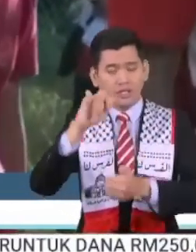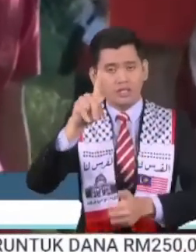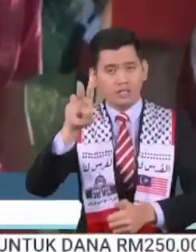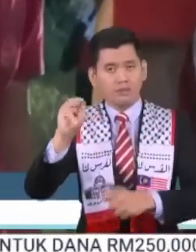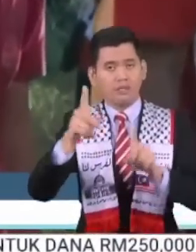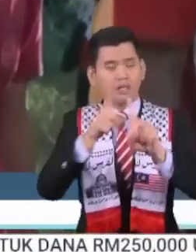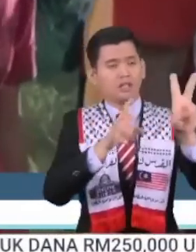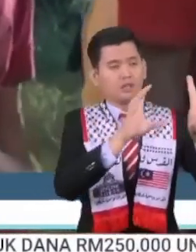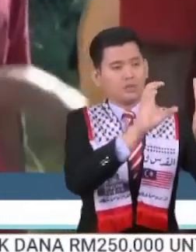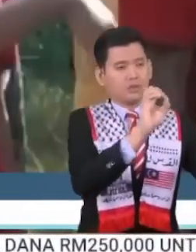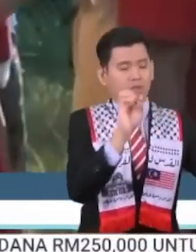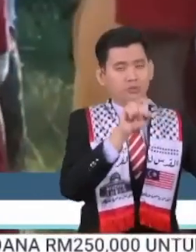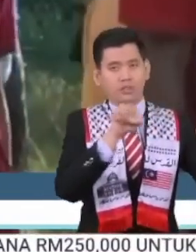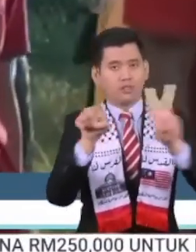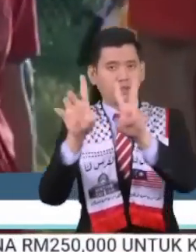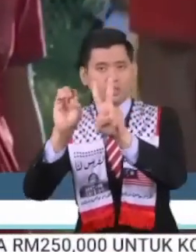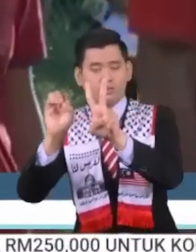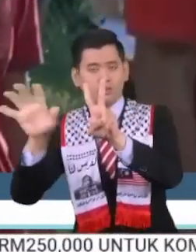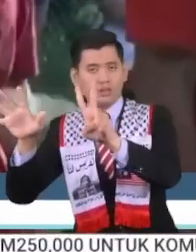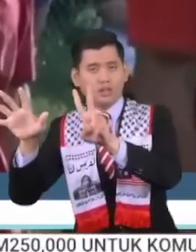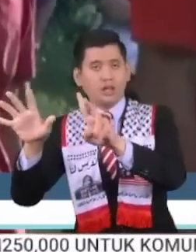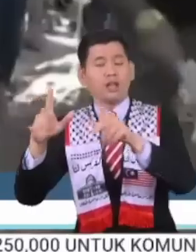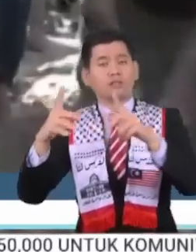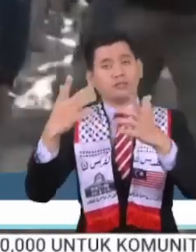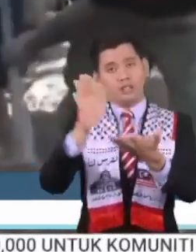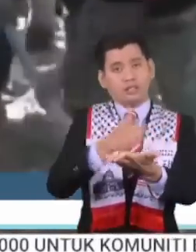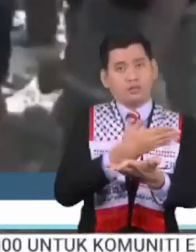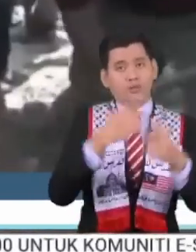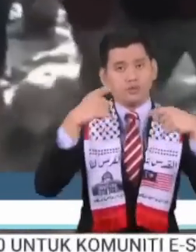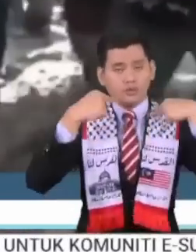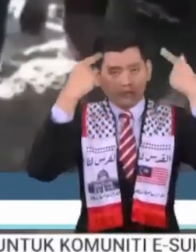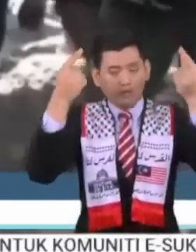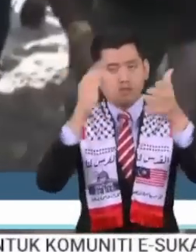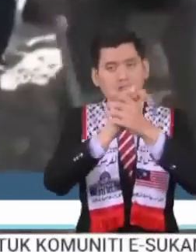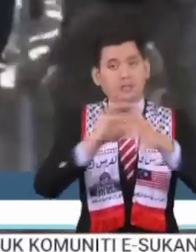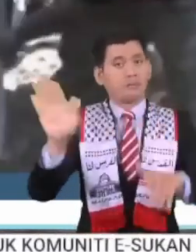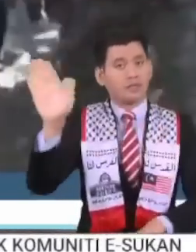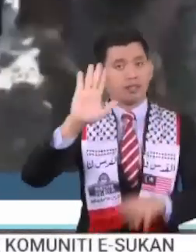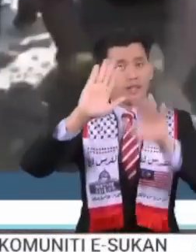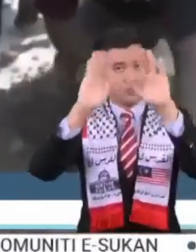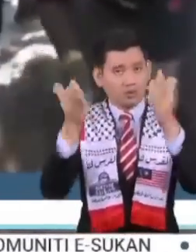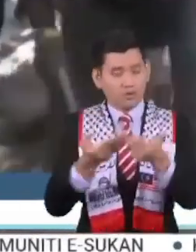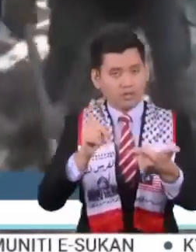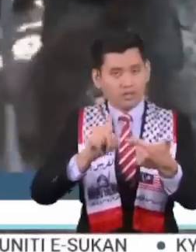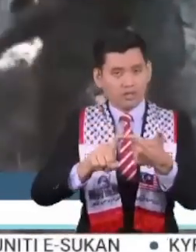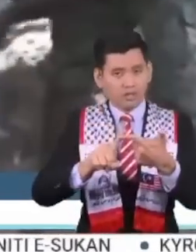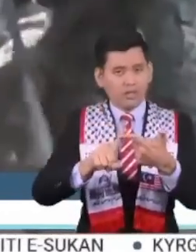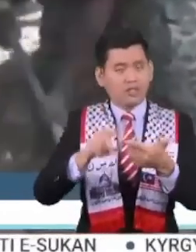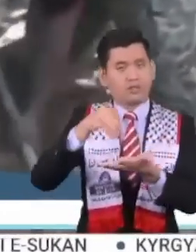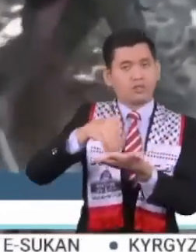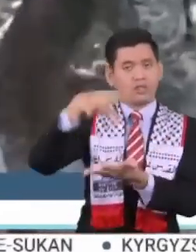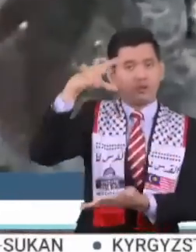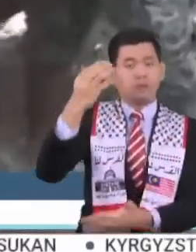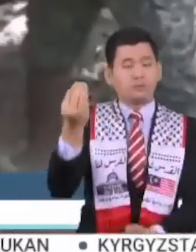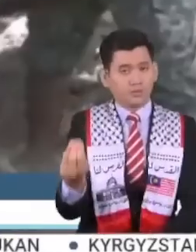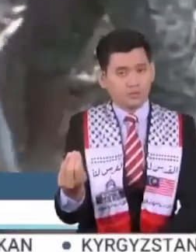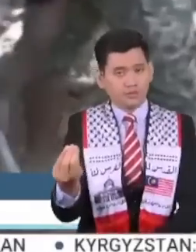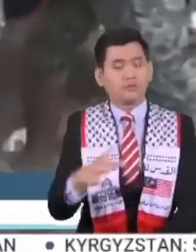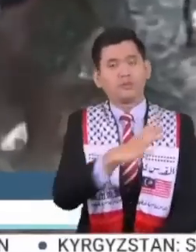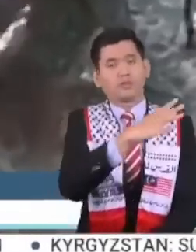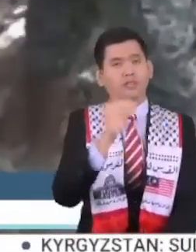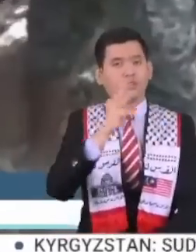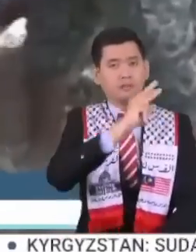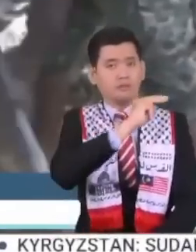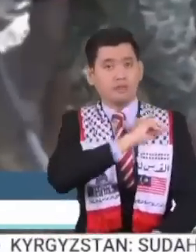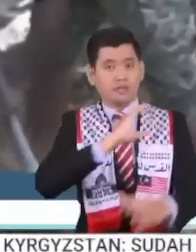hingga 2005. Antara lagu popular nyanyian kumpulan itu ialah Selamat Tinggal Dunia dan Jutawan Pemurah. Sementara itu,